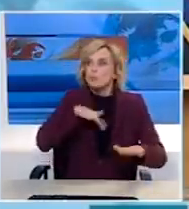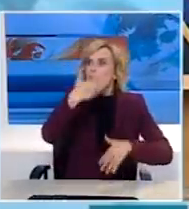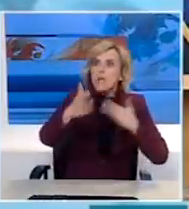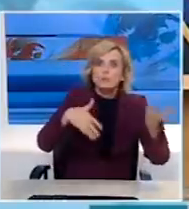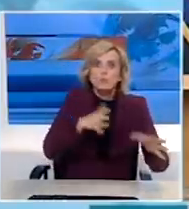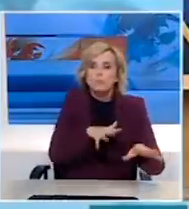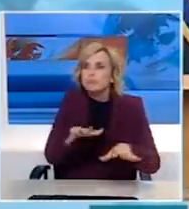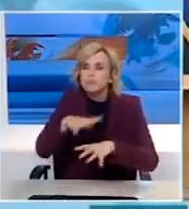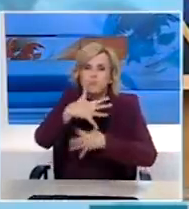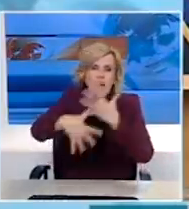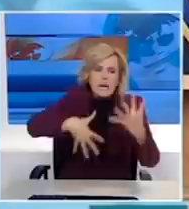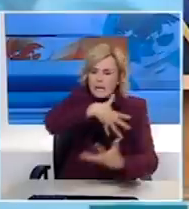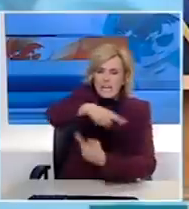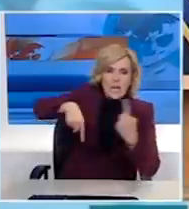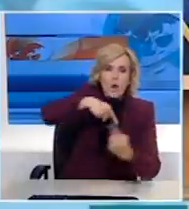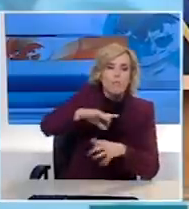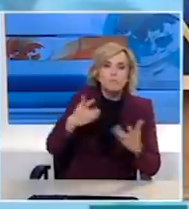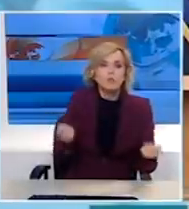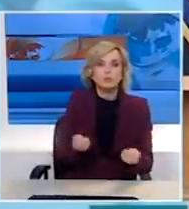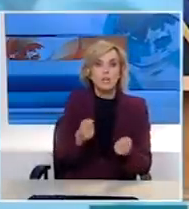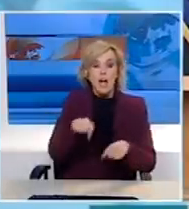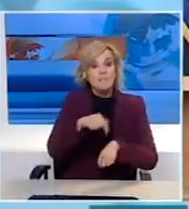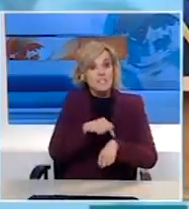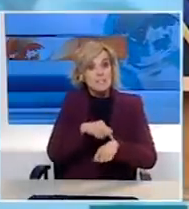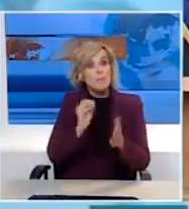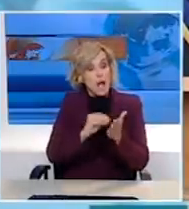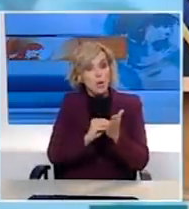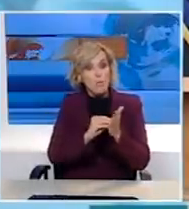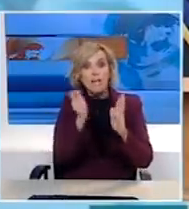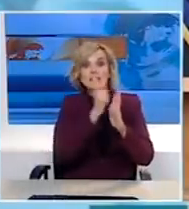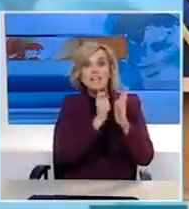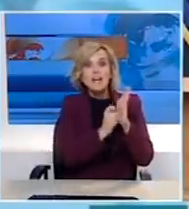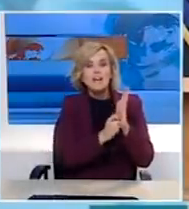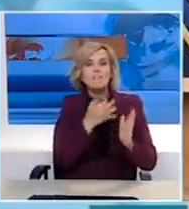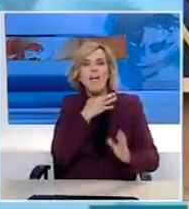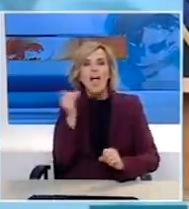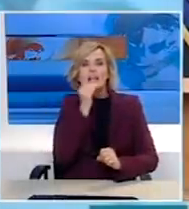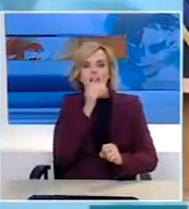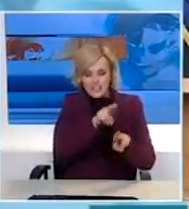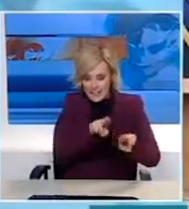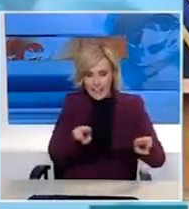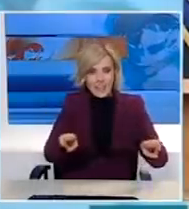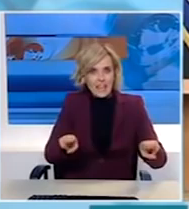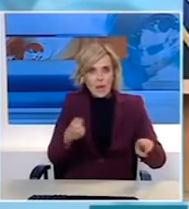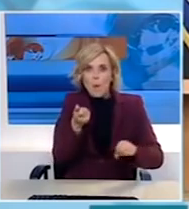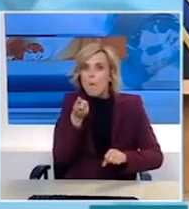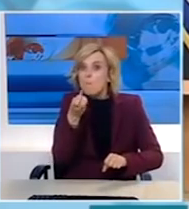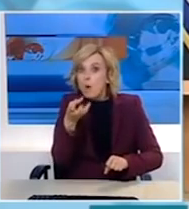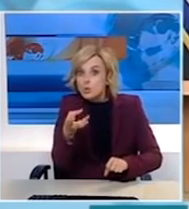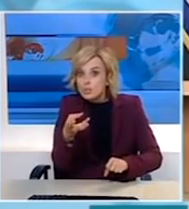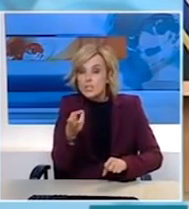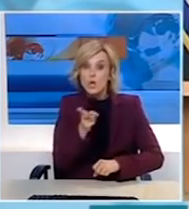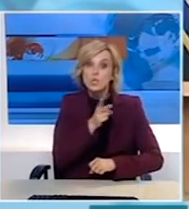χαρακτηριστικά των κρουσμάτων και των νοσηλείων στις ΜΕΘ, που καταγράφονται σε όλες τις άλλες χώρες, με αποτέλεσμα η καμπύλη της επιδημίας να μην οδηγεί σε